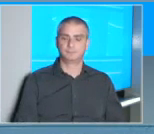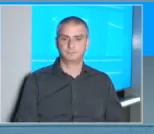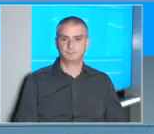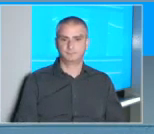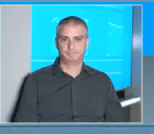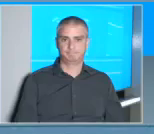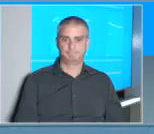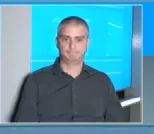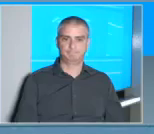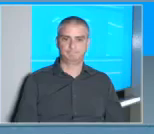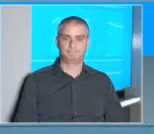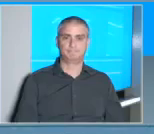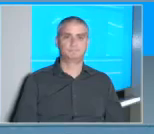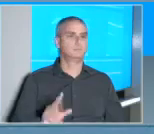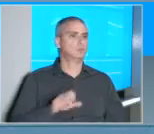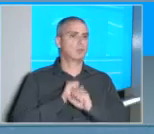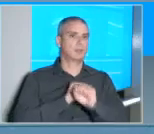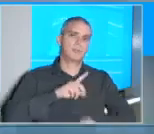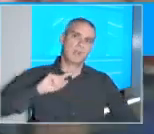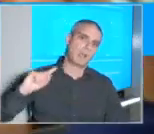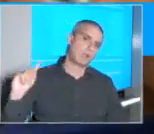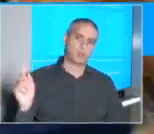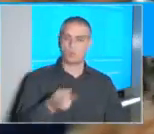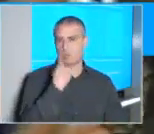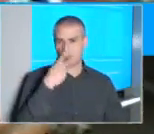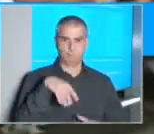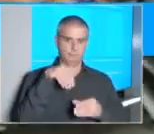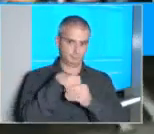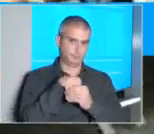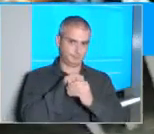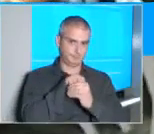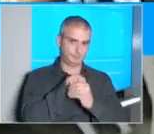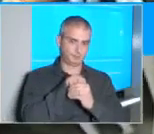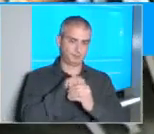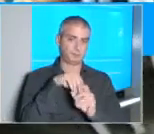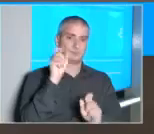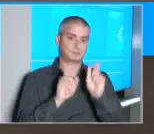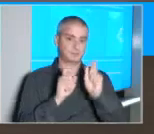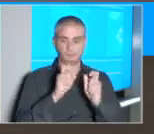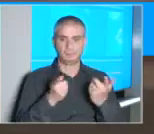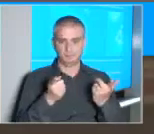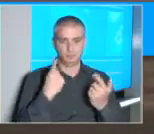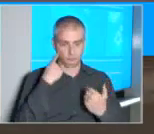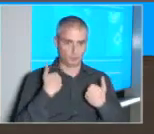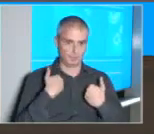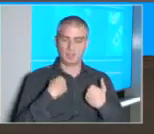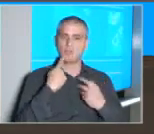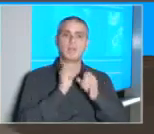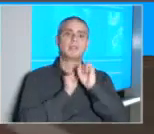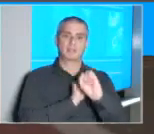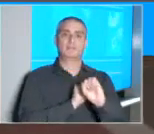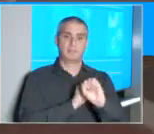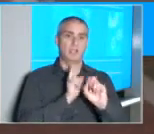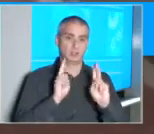תראה, יש תמיכה מקיר לקיר בקרב האנשים ששומעים אותנו, אני אומר תמיכה